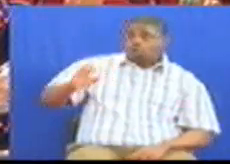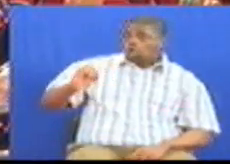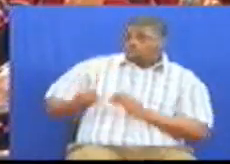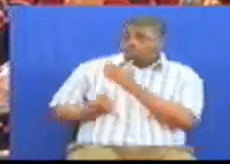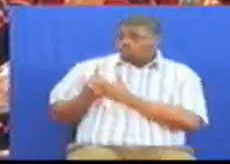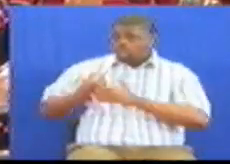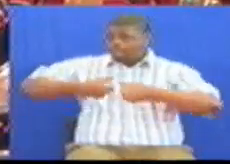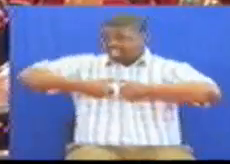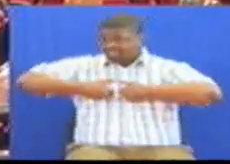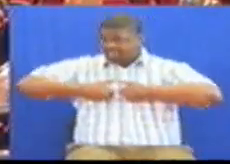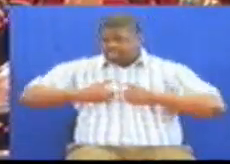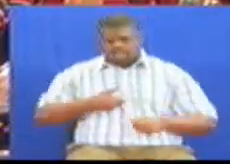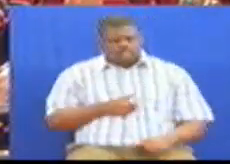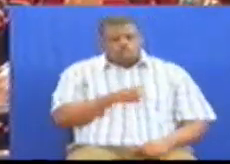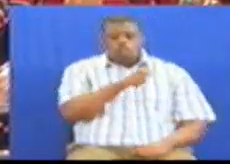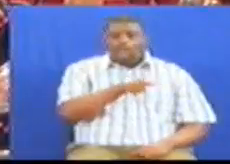wana na Mtumbo